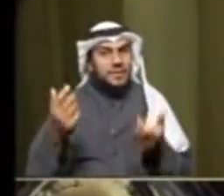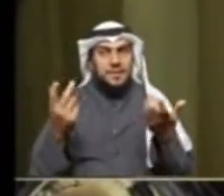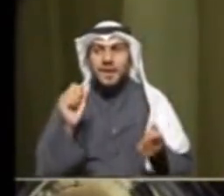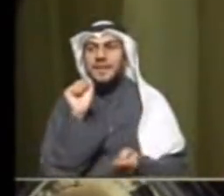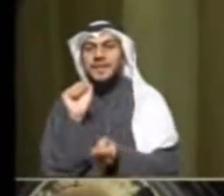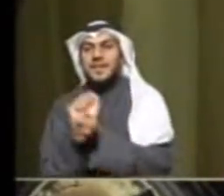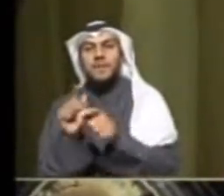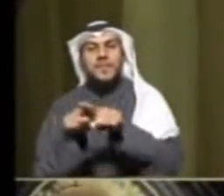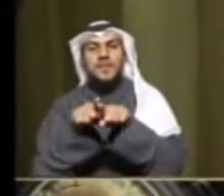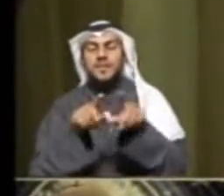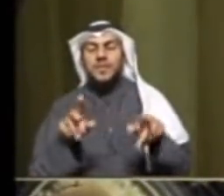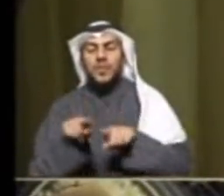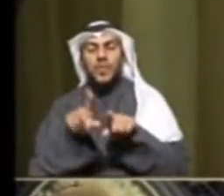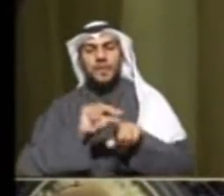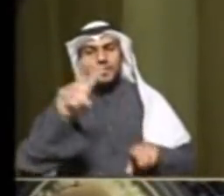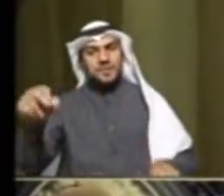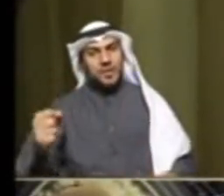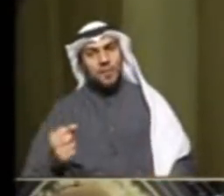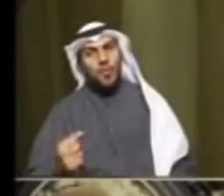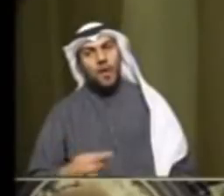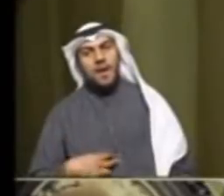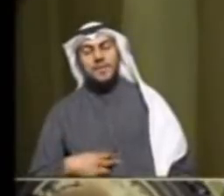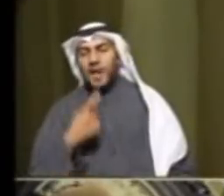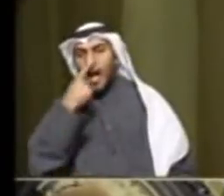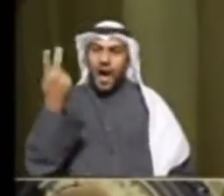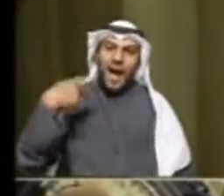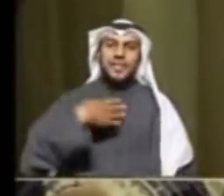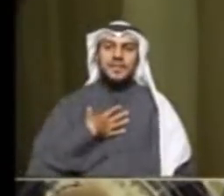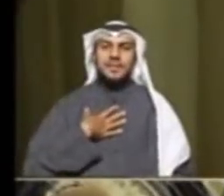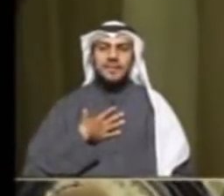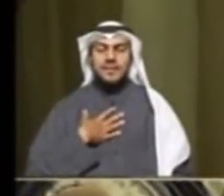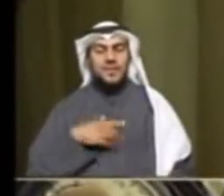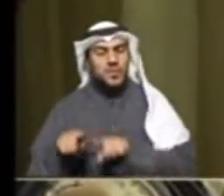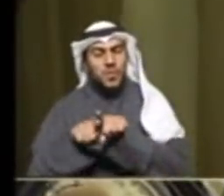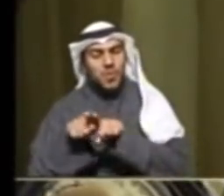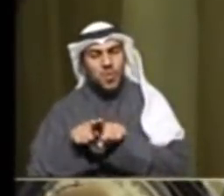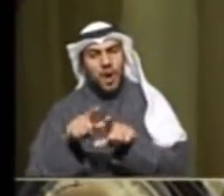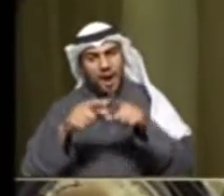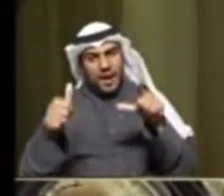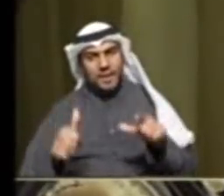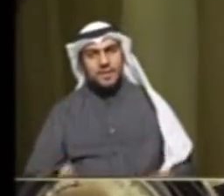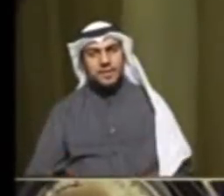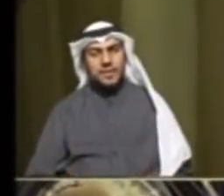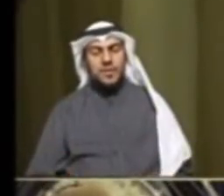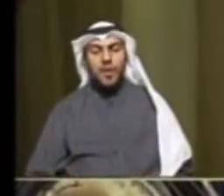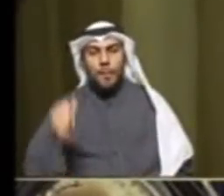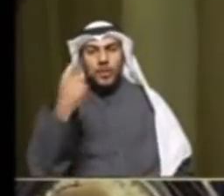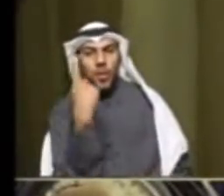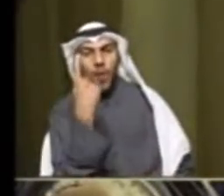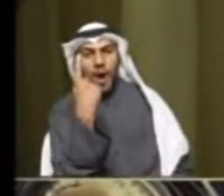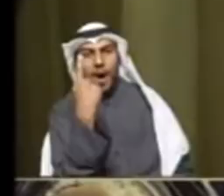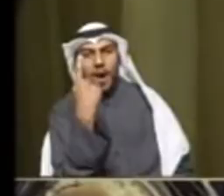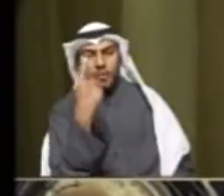هذول اهلنا واهل الدار، والله يوفقنا وياهم ان شاء الله. ومثل ما قلت لك، البطل واحد لكن